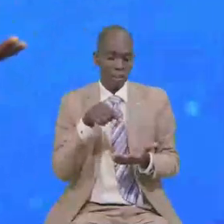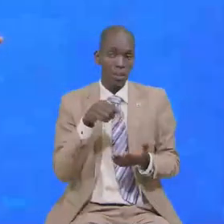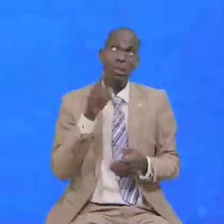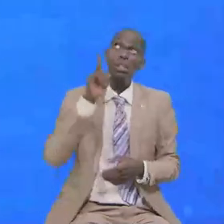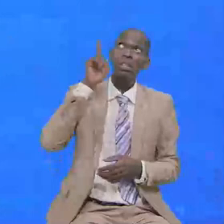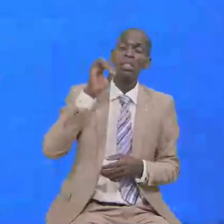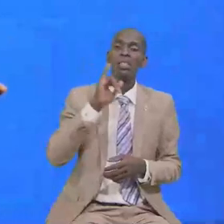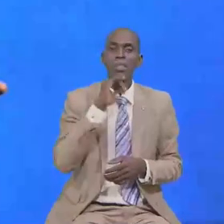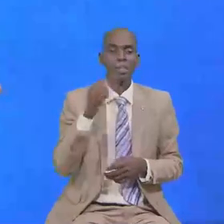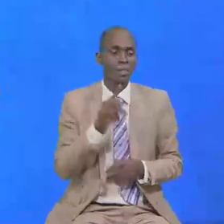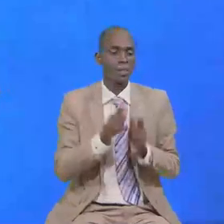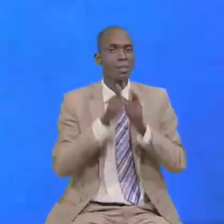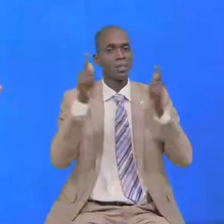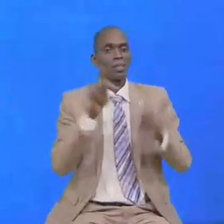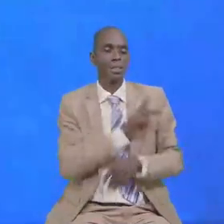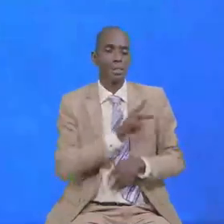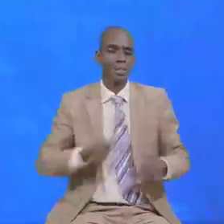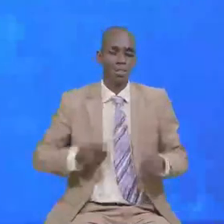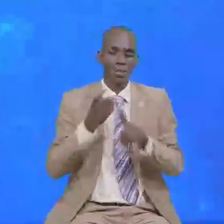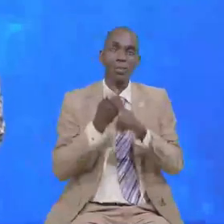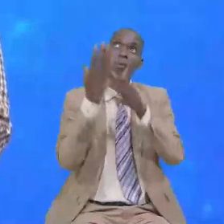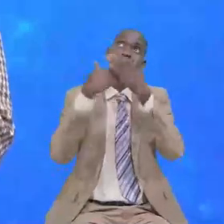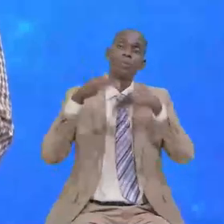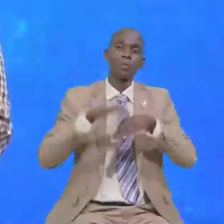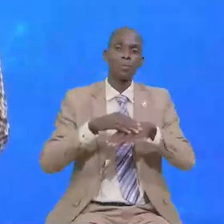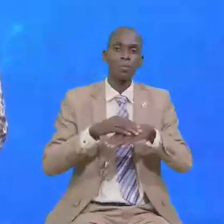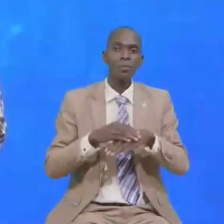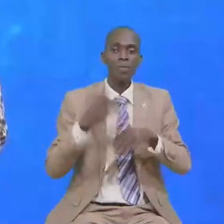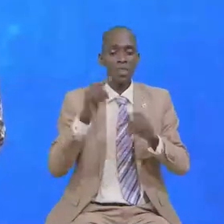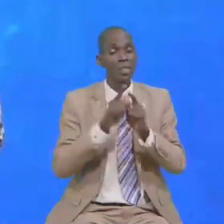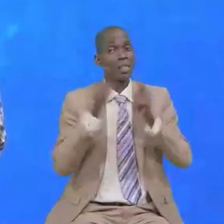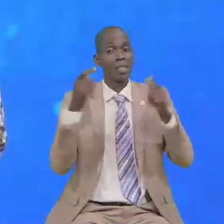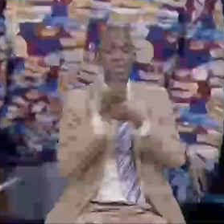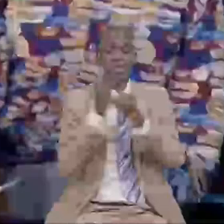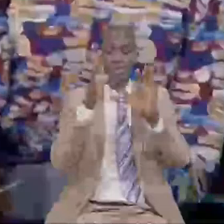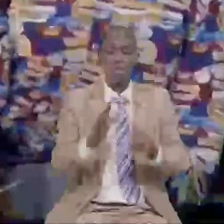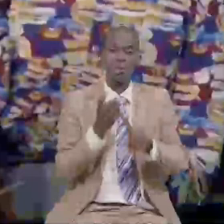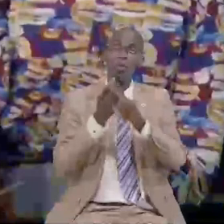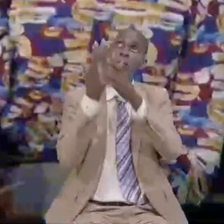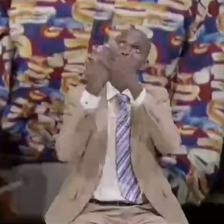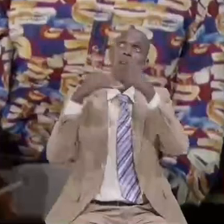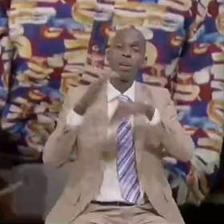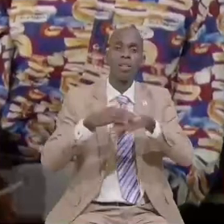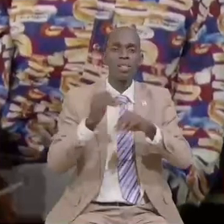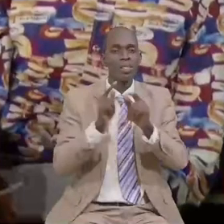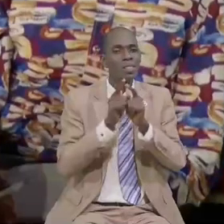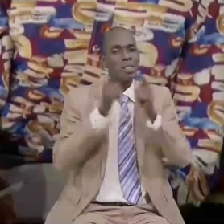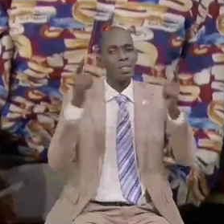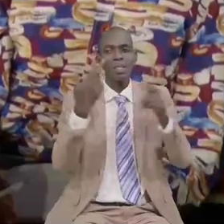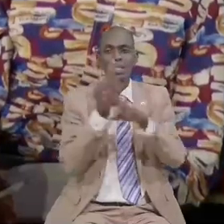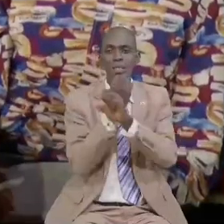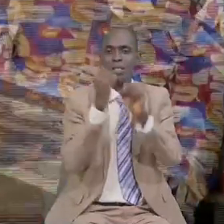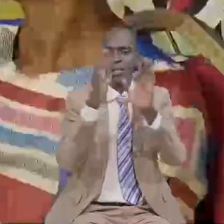Voici le grand roi du ciel, le grand sauveur du ciel, le